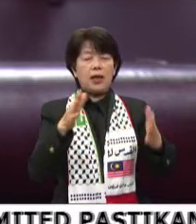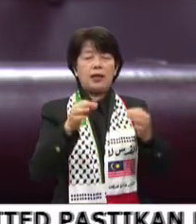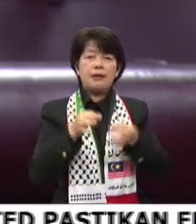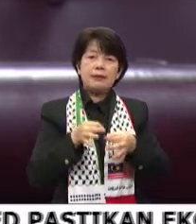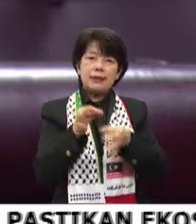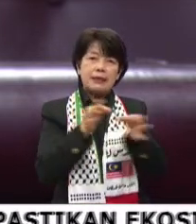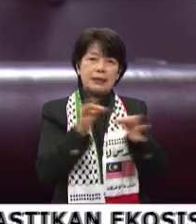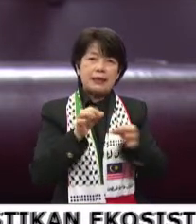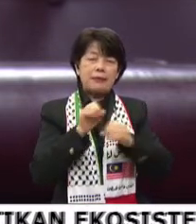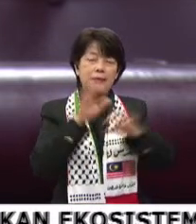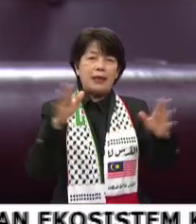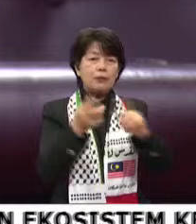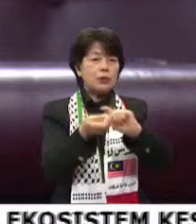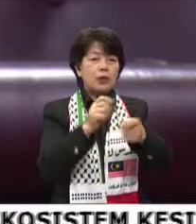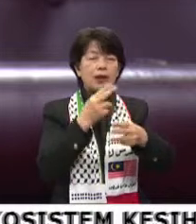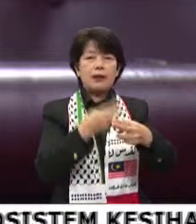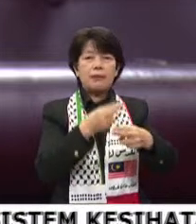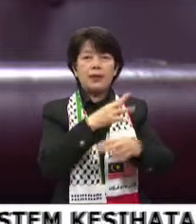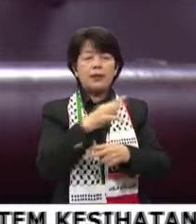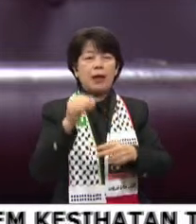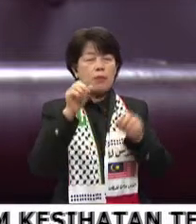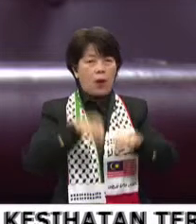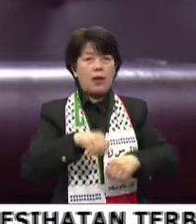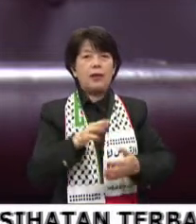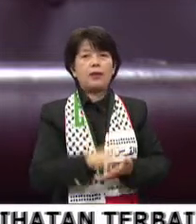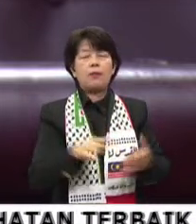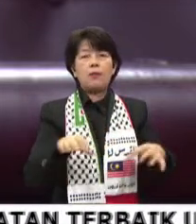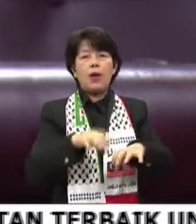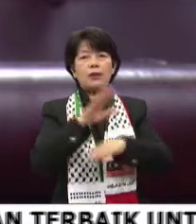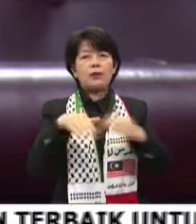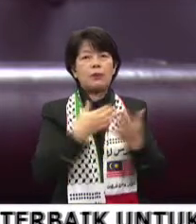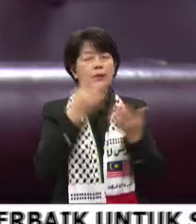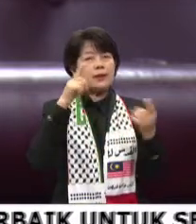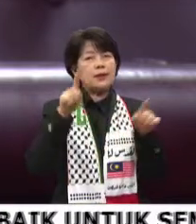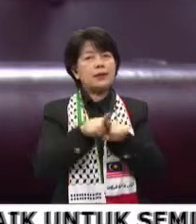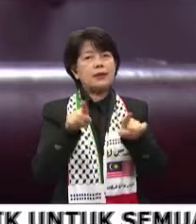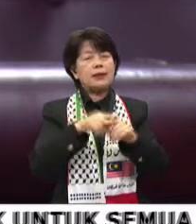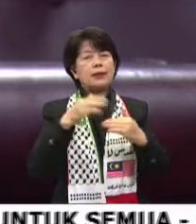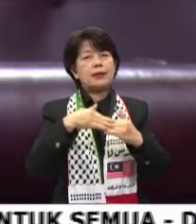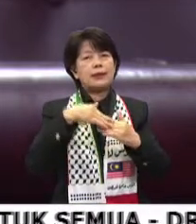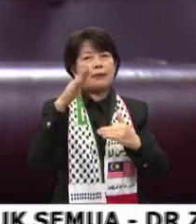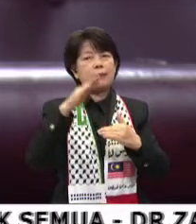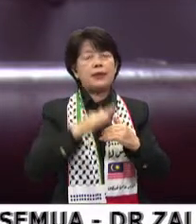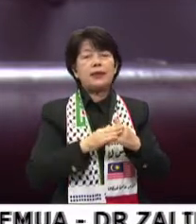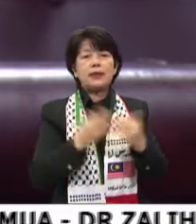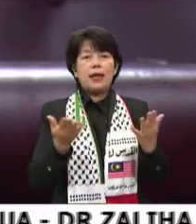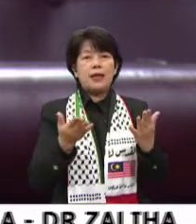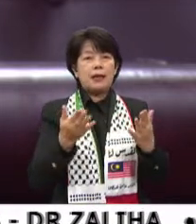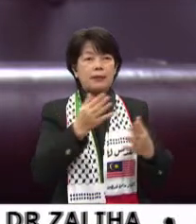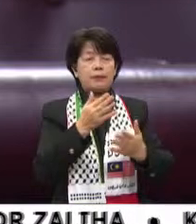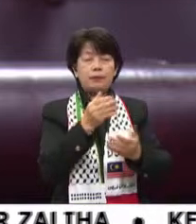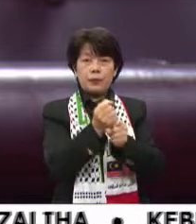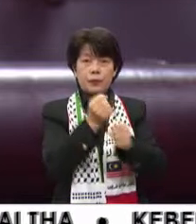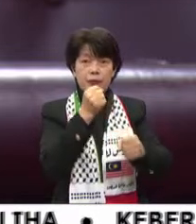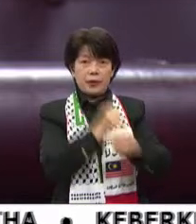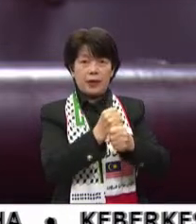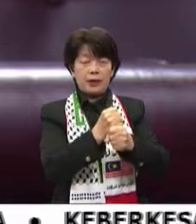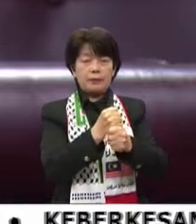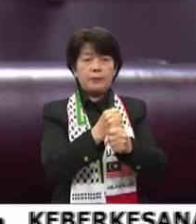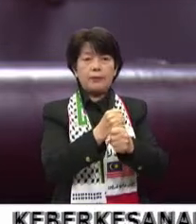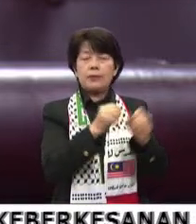pertukaran nama kesatuan sekerja boleh dibuat dengan persetujuan lebih daripada separuh anggota atau